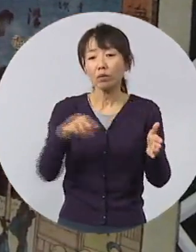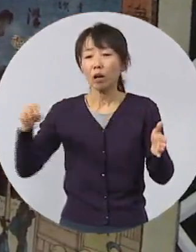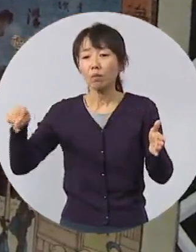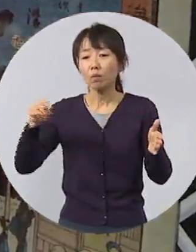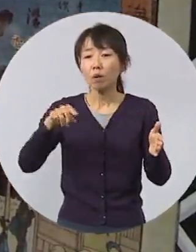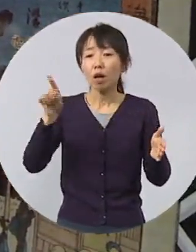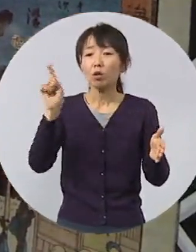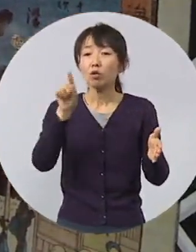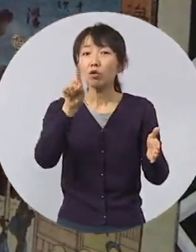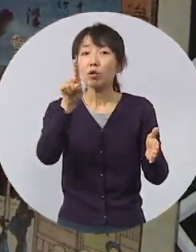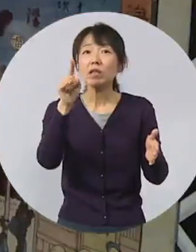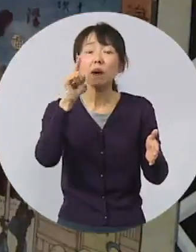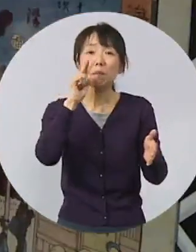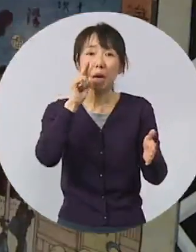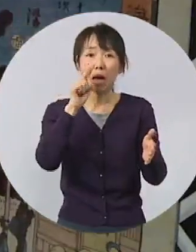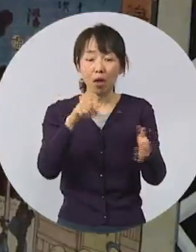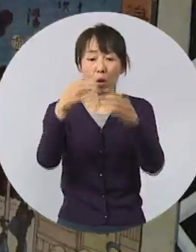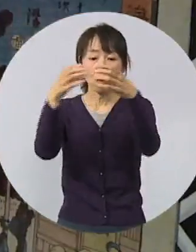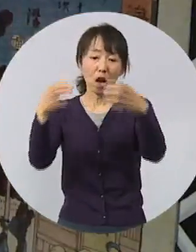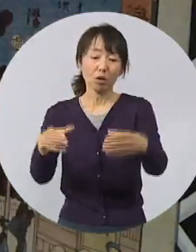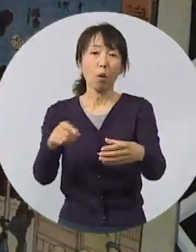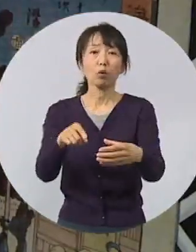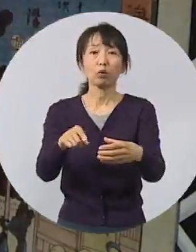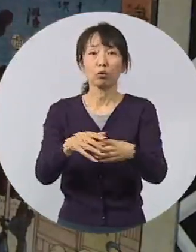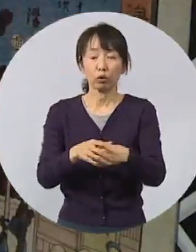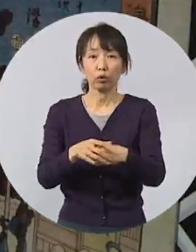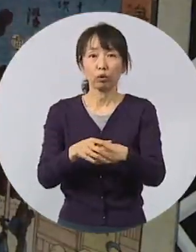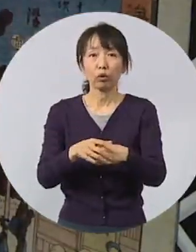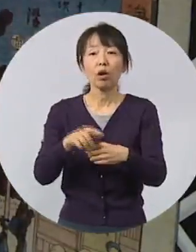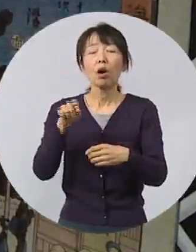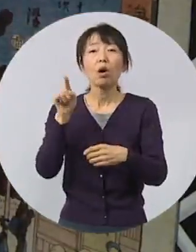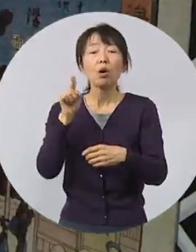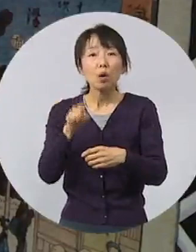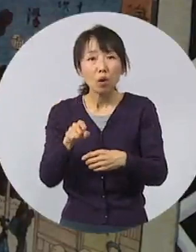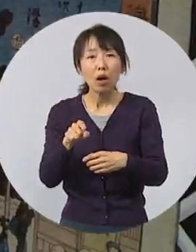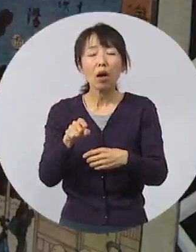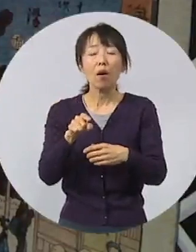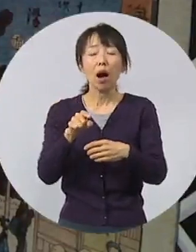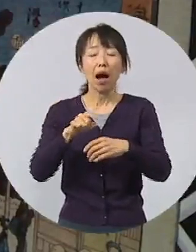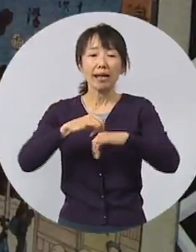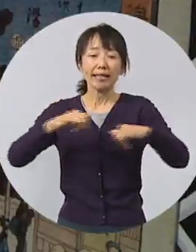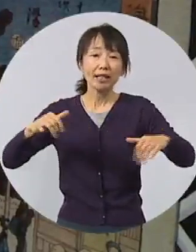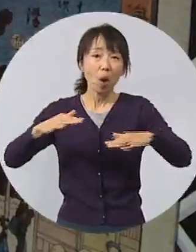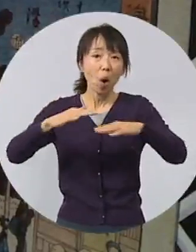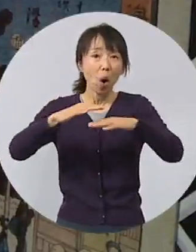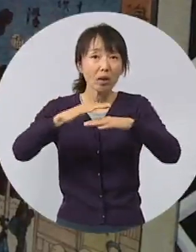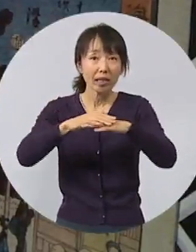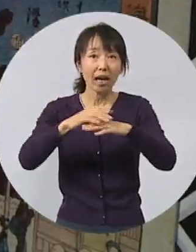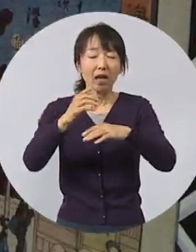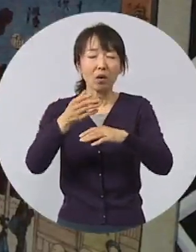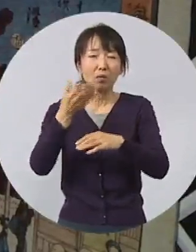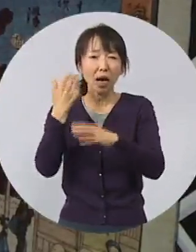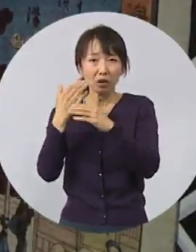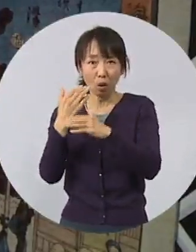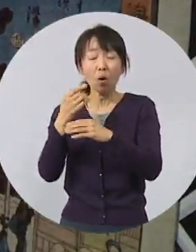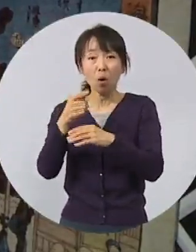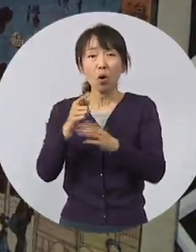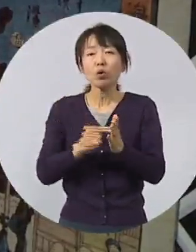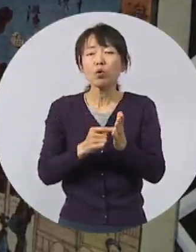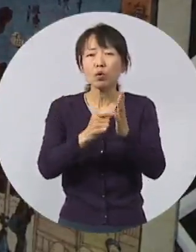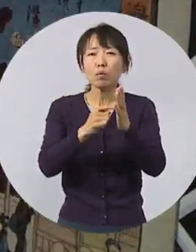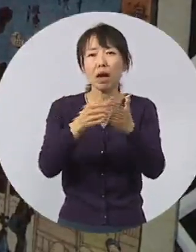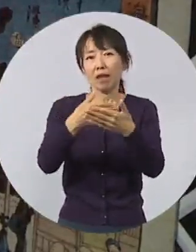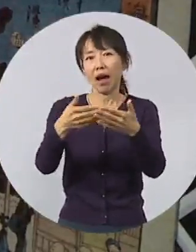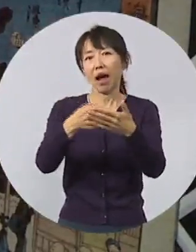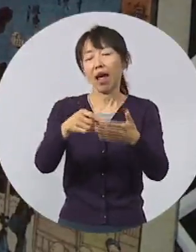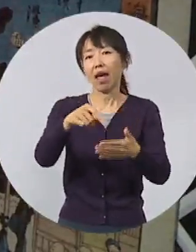ランスボックスということです。でこれはまあ広重の代表的な絵ということで、ちょうどあそこの